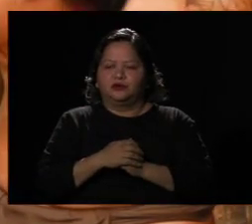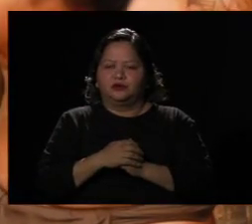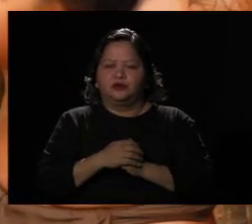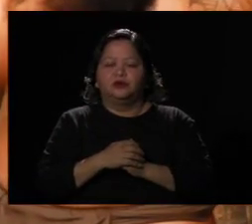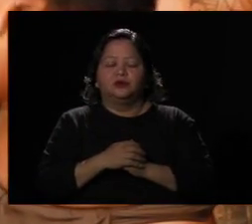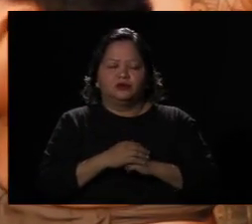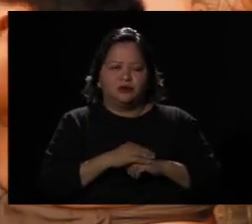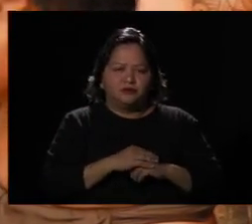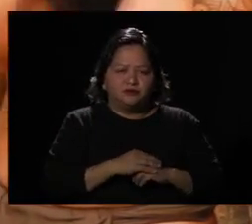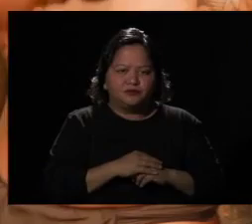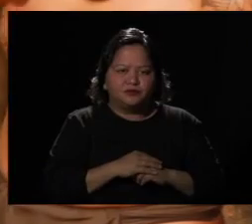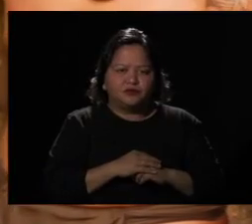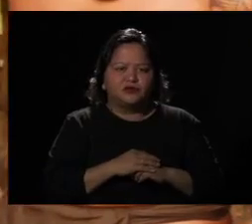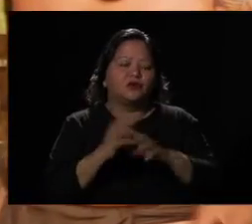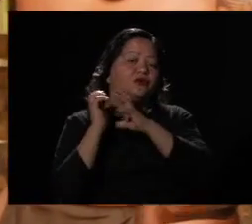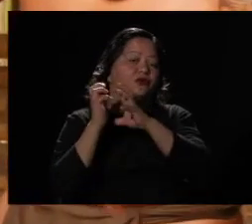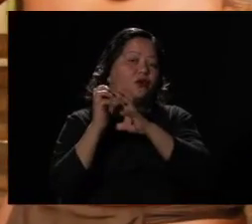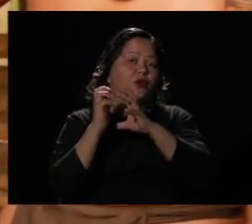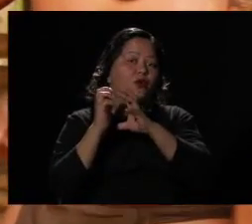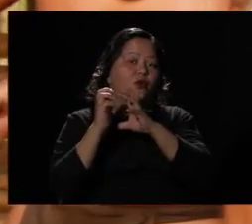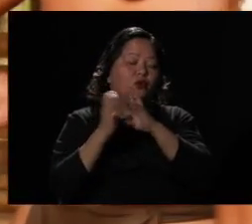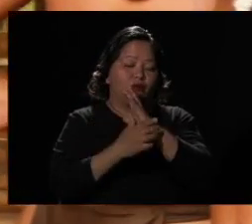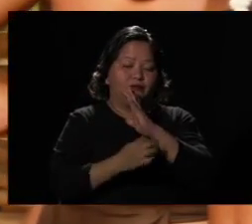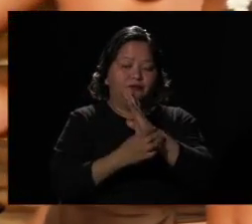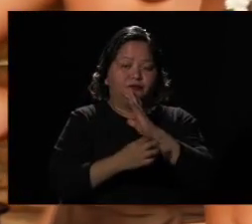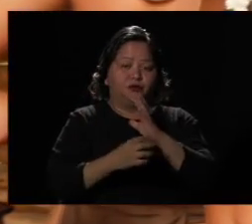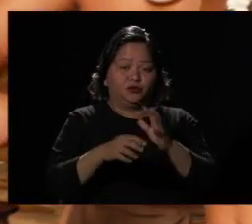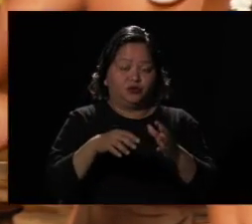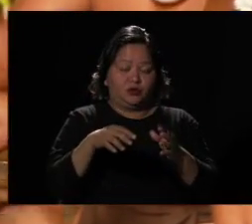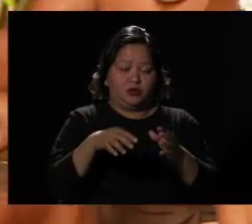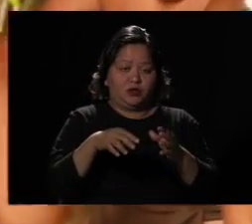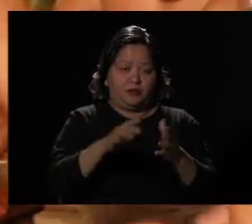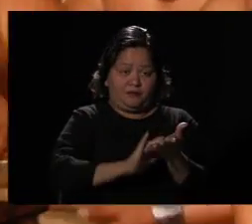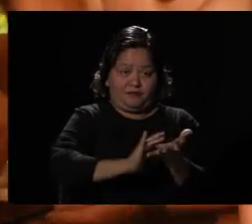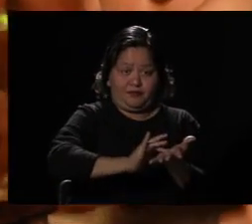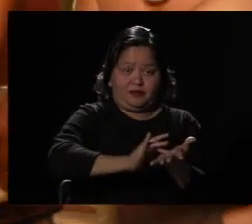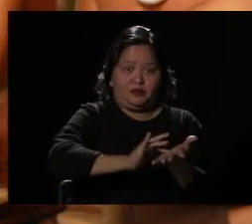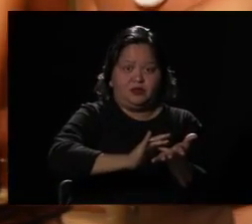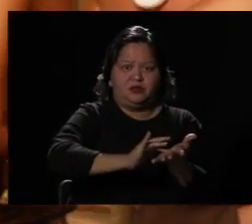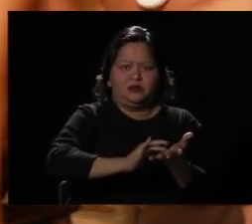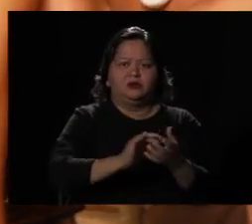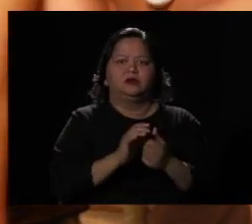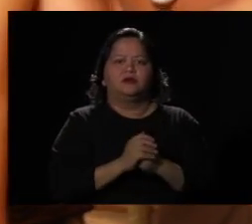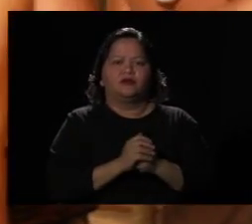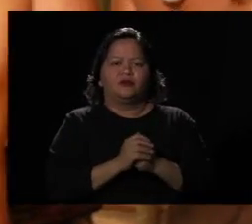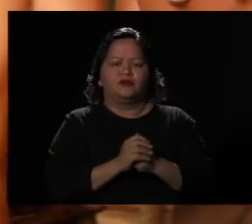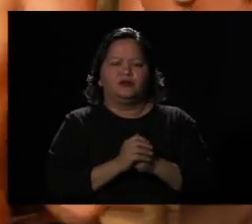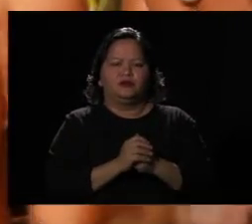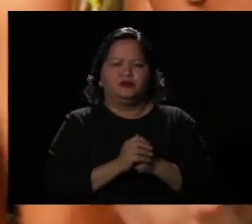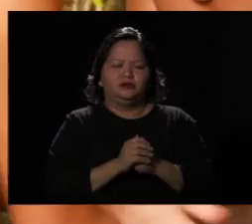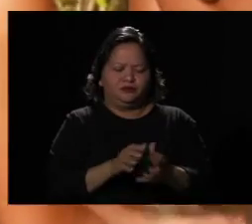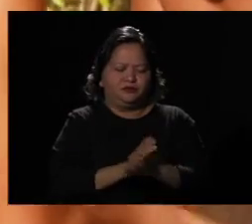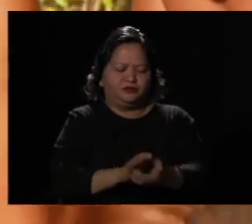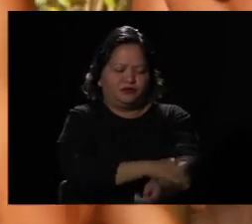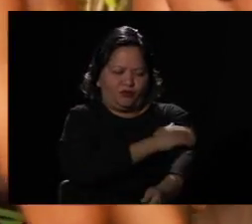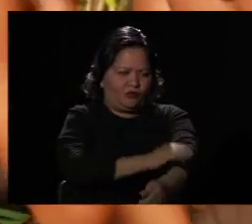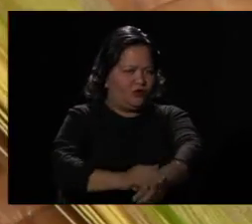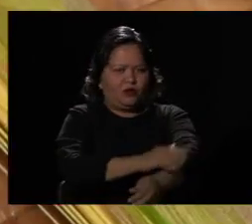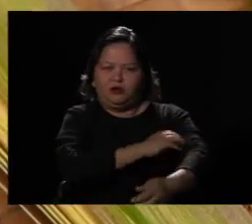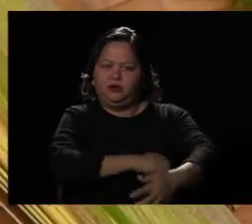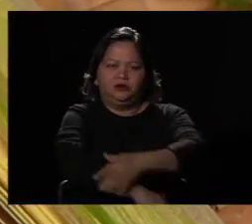Ilanyan nidok lokwe mapapalay gi itataw-taw jangin malangu itaw-taw.